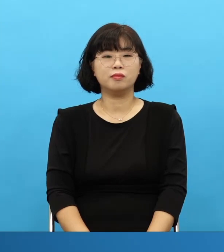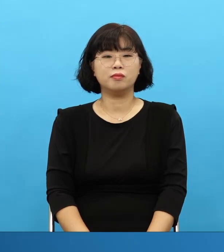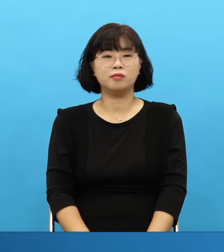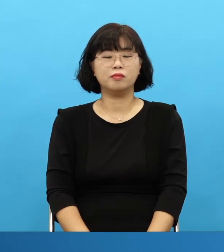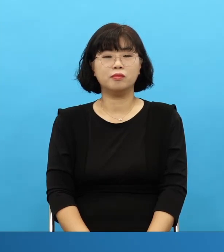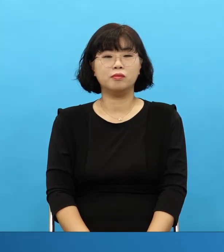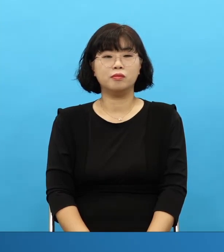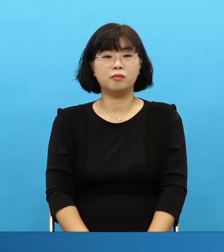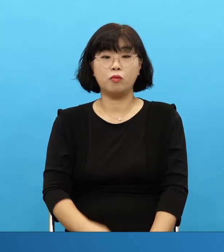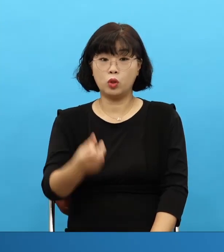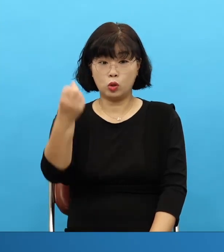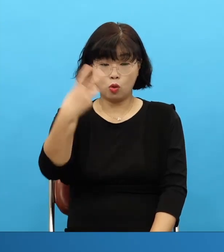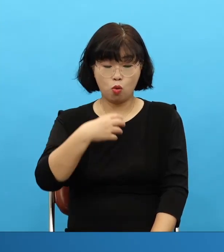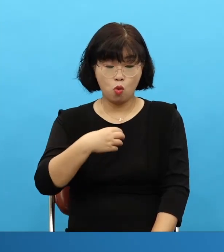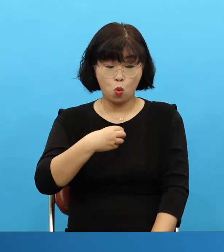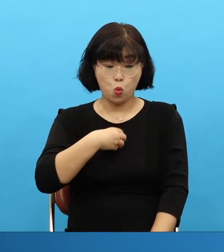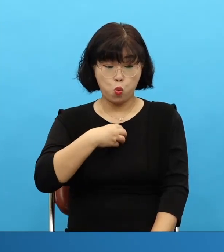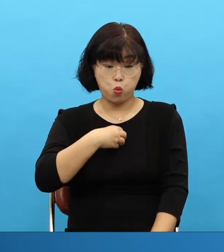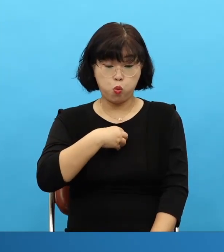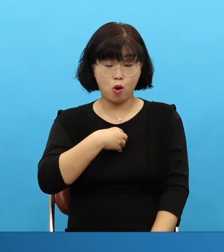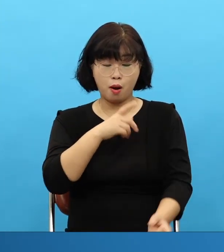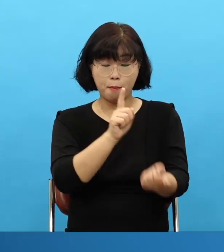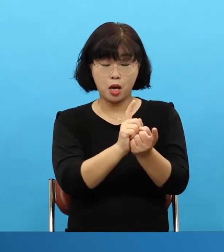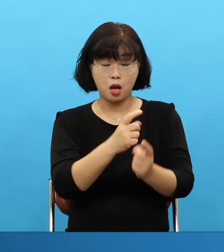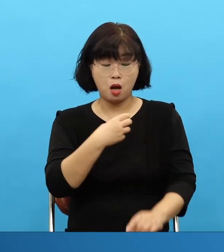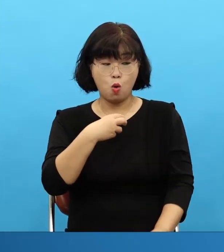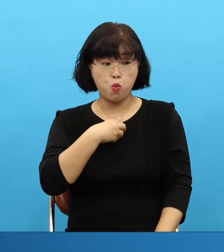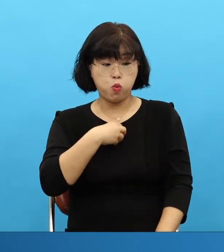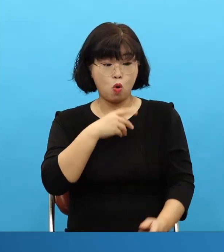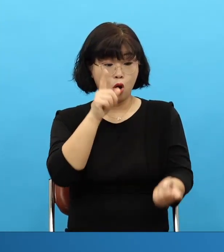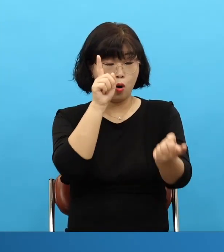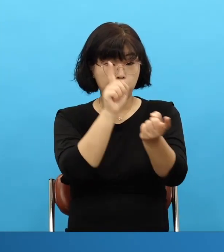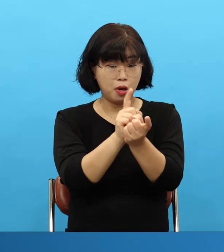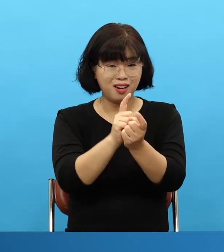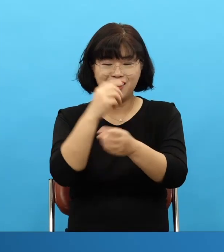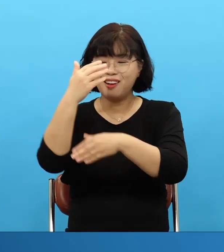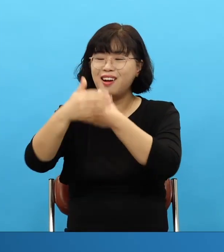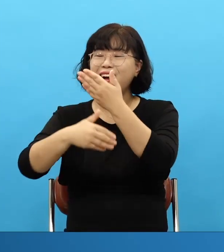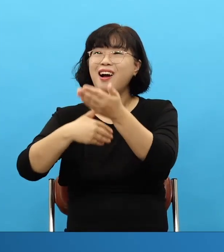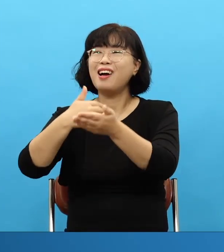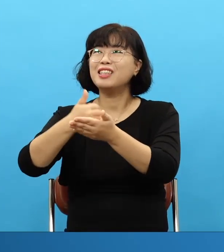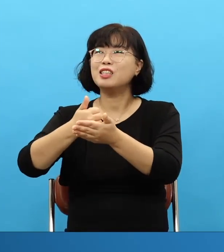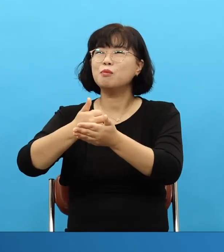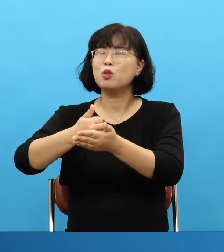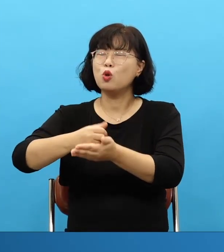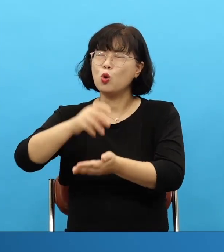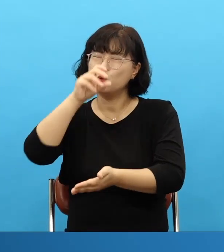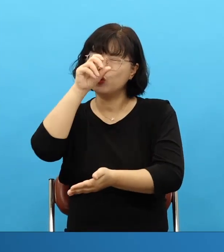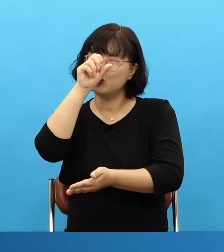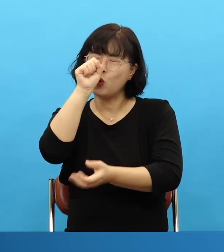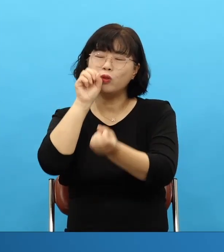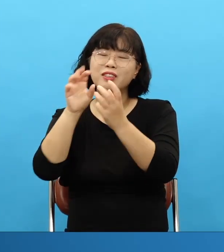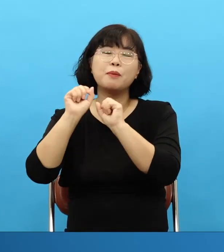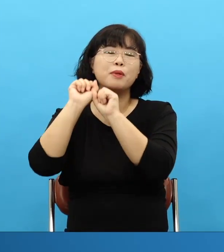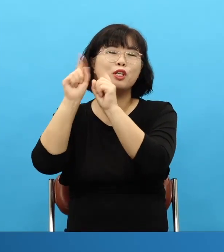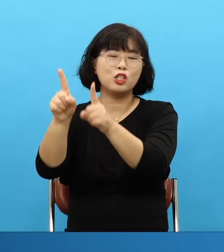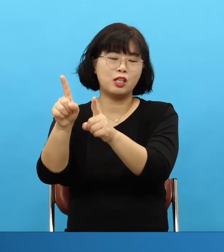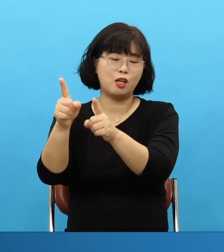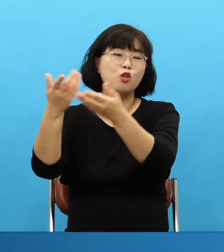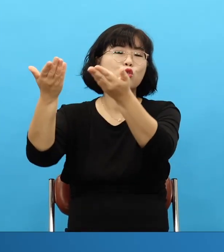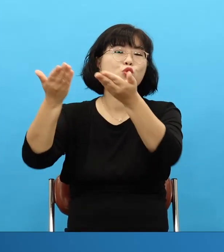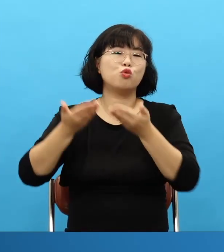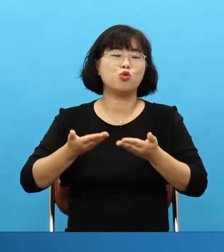yourself. 위기는 정말 기회를 주시는 하나님의 놀라운 축복입니다. And crisis truly is an amazing blessing of God.